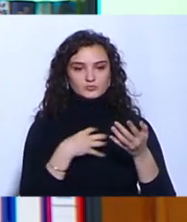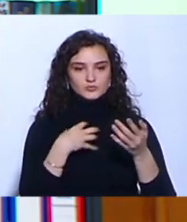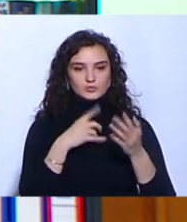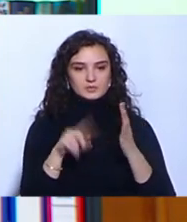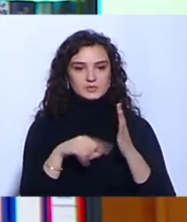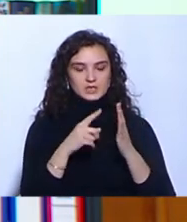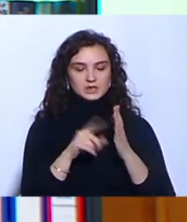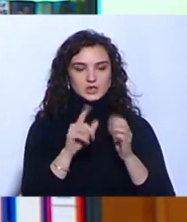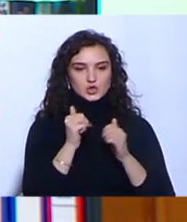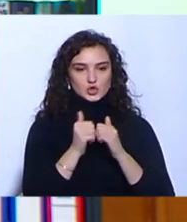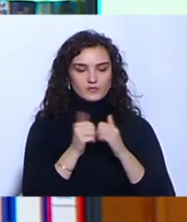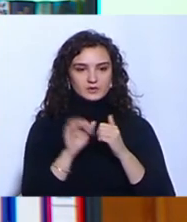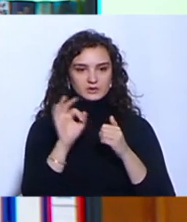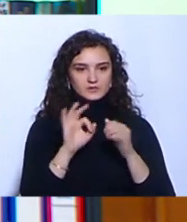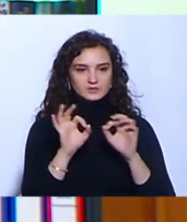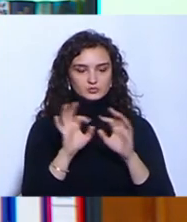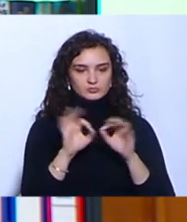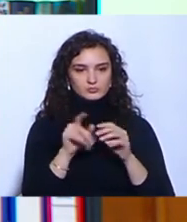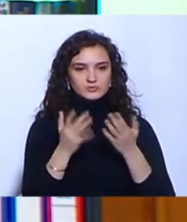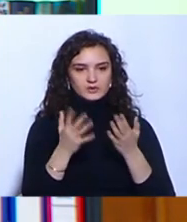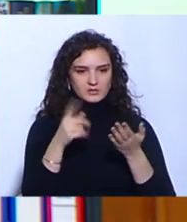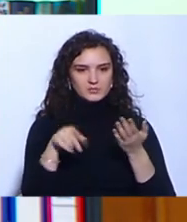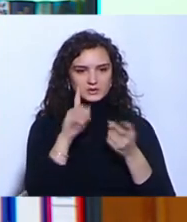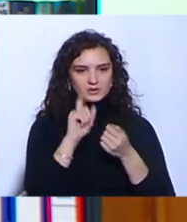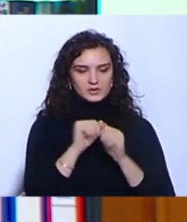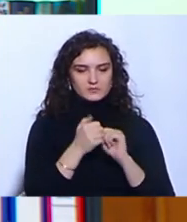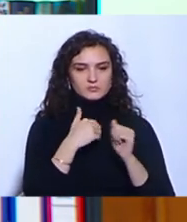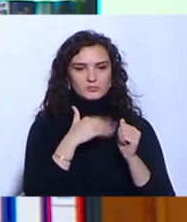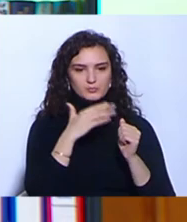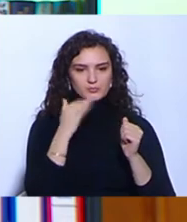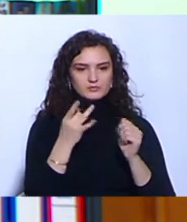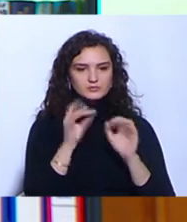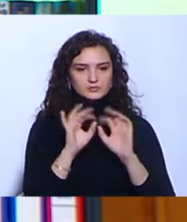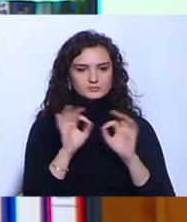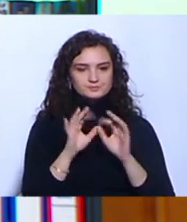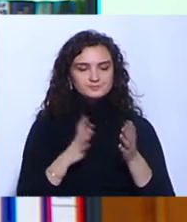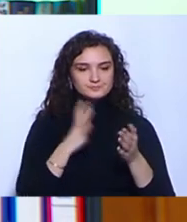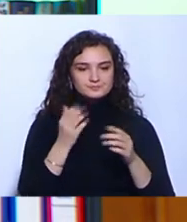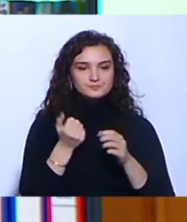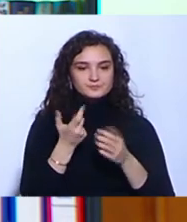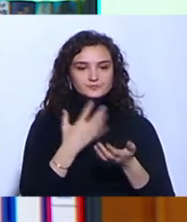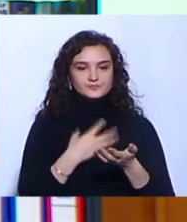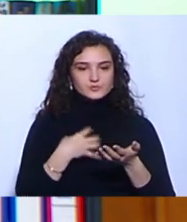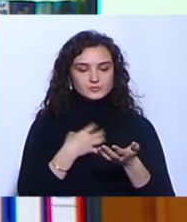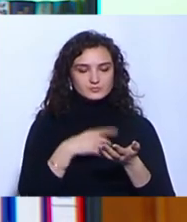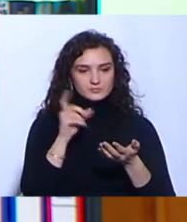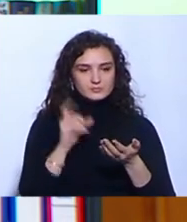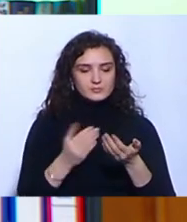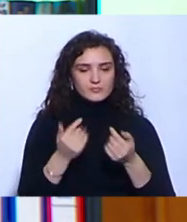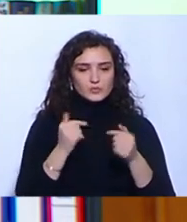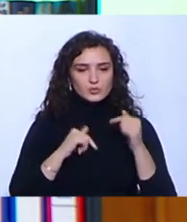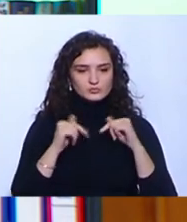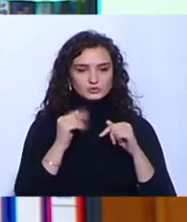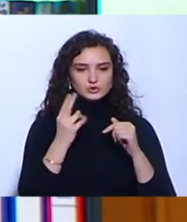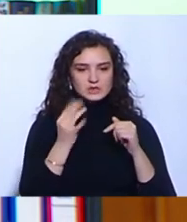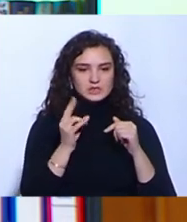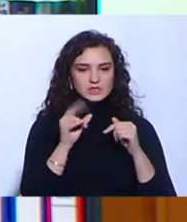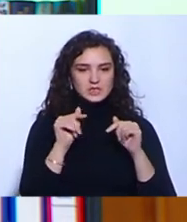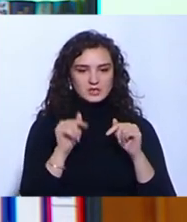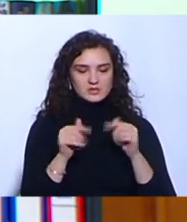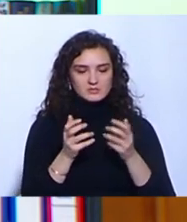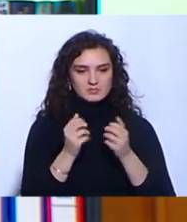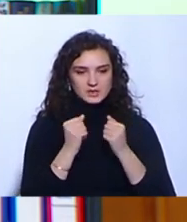ჩვენ ყოველდღიურად საუბრობთ. თქვენ ალბათ გახსოვთ, მე არაერთხელ მითქვამს, რამდენად მნიშვნელოვანია ადამიანის ორგანიზმში ცილის